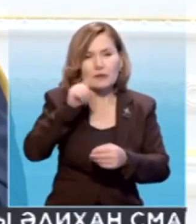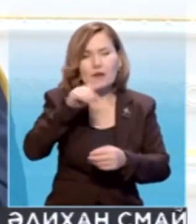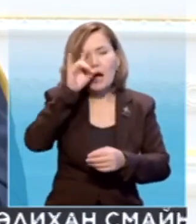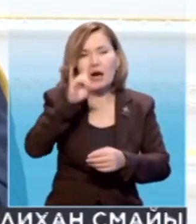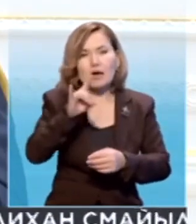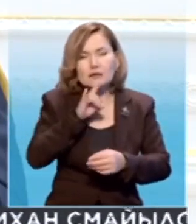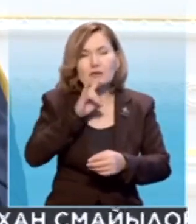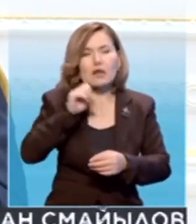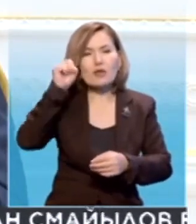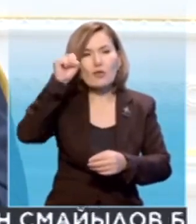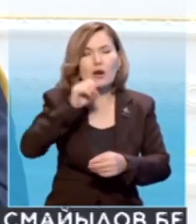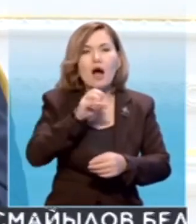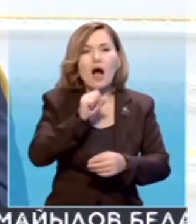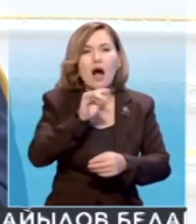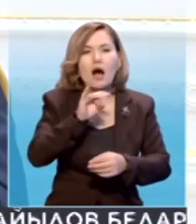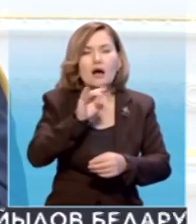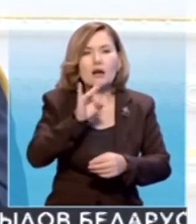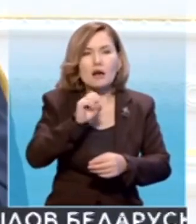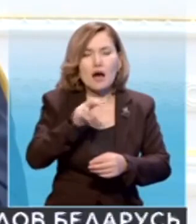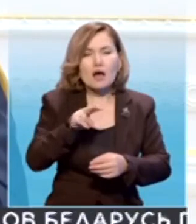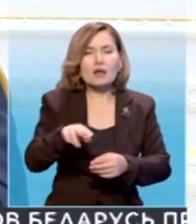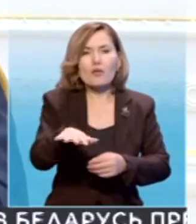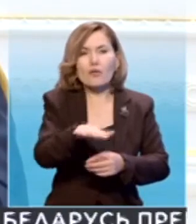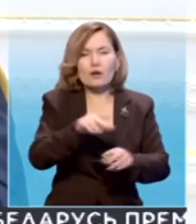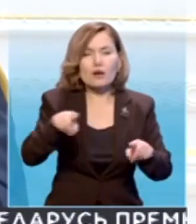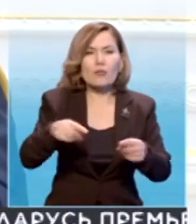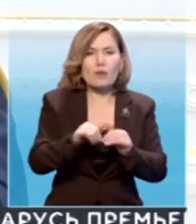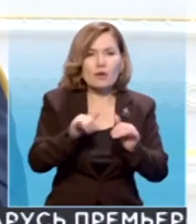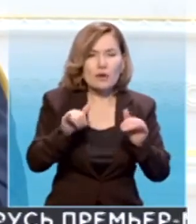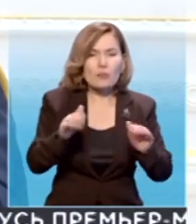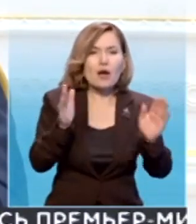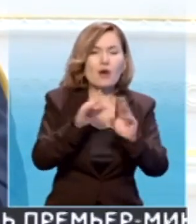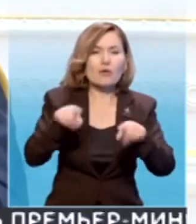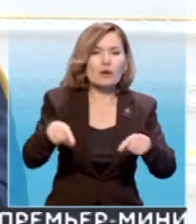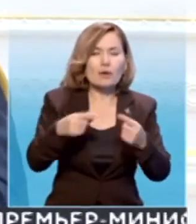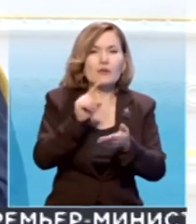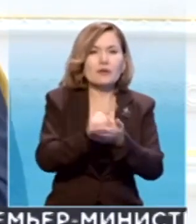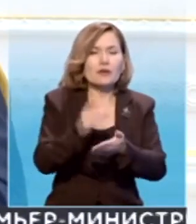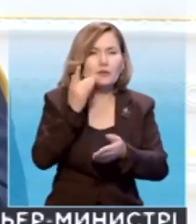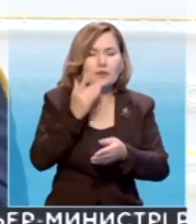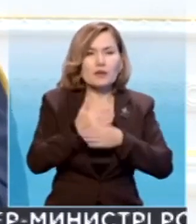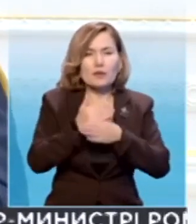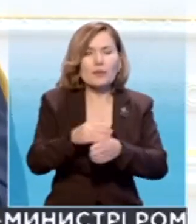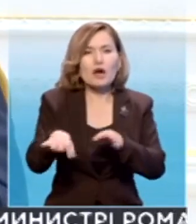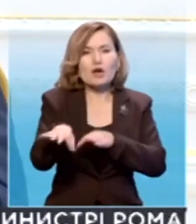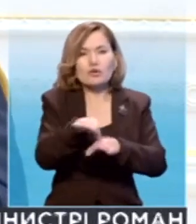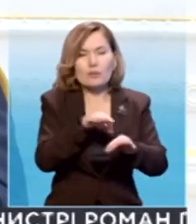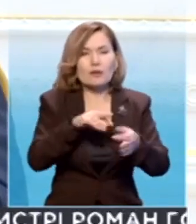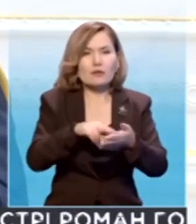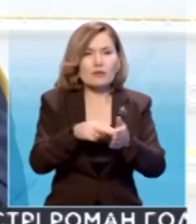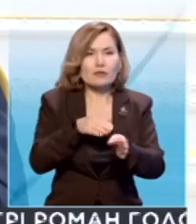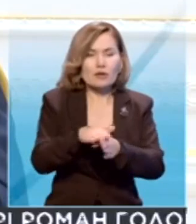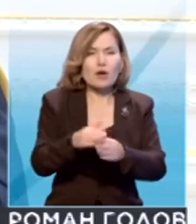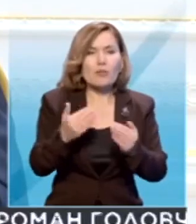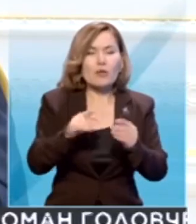мен Өзбекстан арал өңіріндегі жағдайды айтарлықтай тұрақтандыруға мүмкіндік беретін тиісті шараларды және жобаларды іске асыруда.